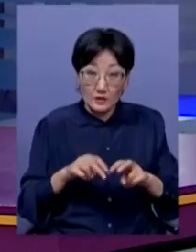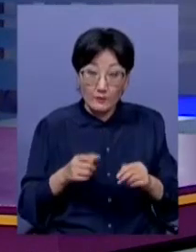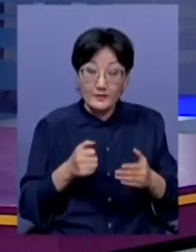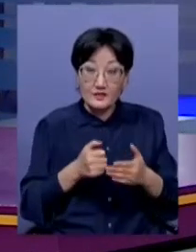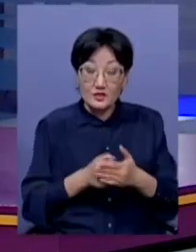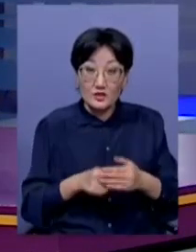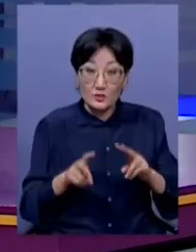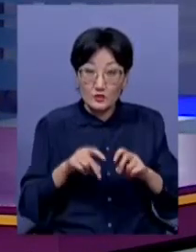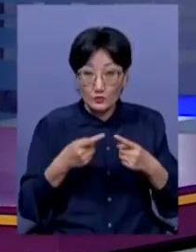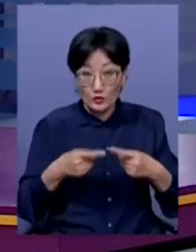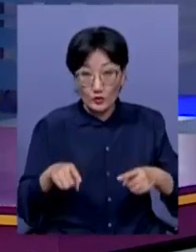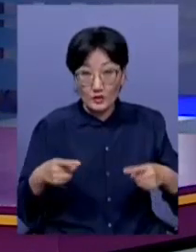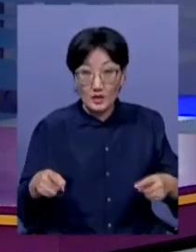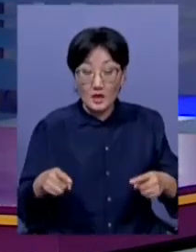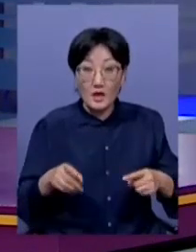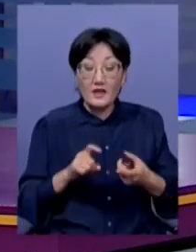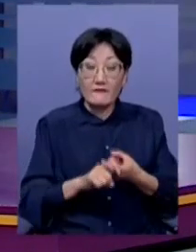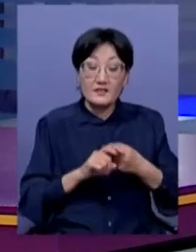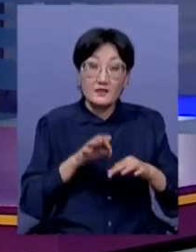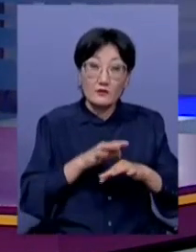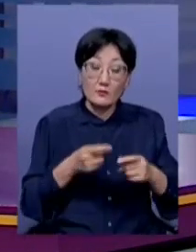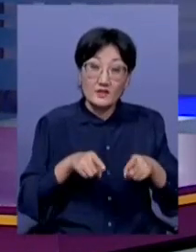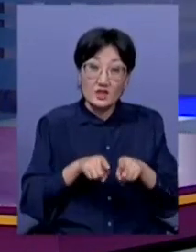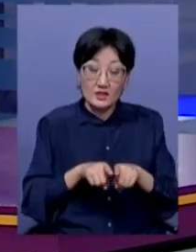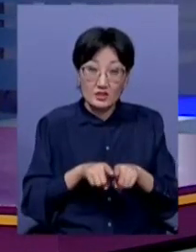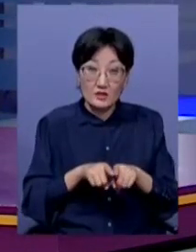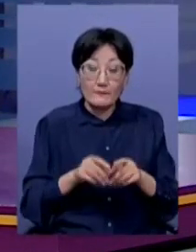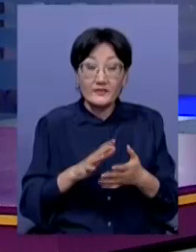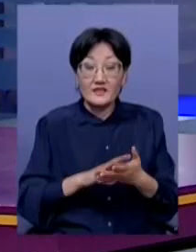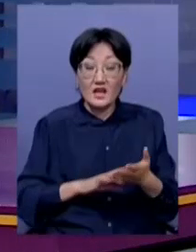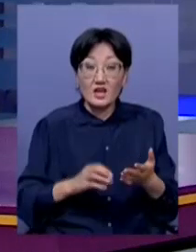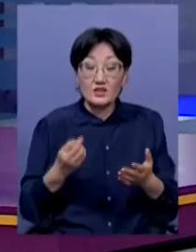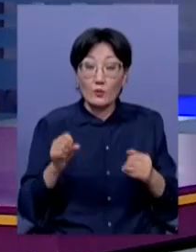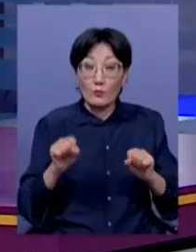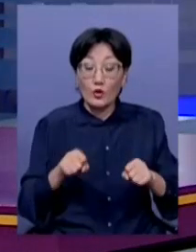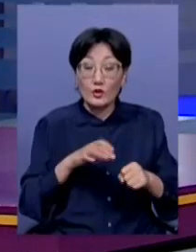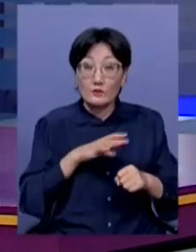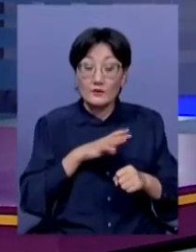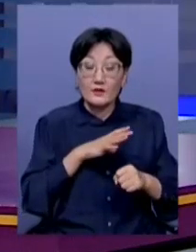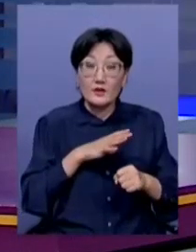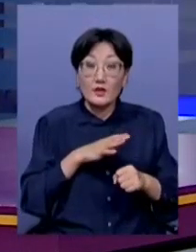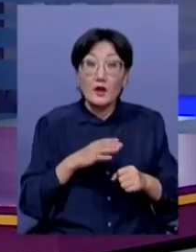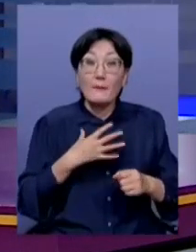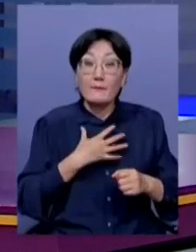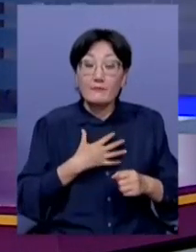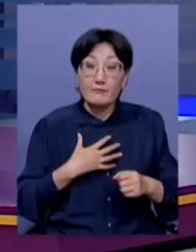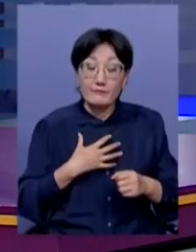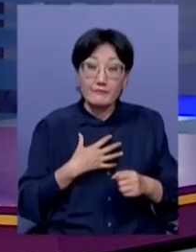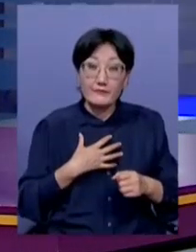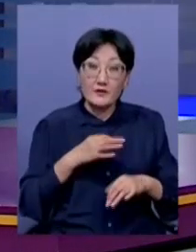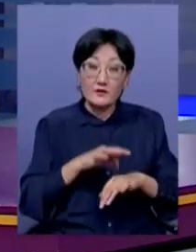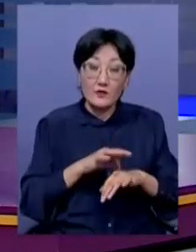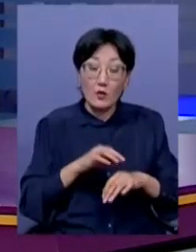и ищем другие инфекционные заболевания также. Далее еще могут быть беспокоить